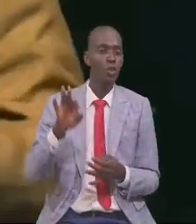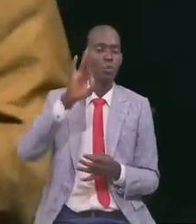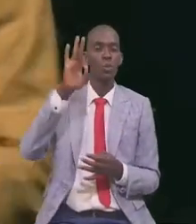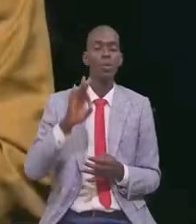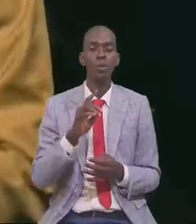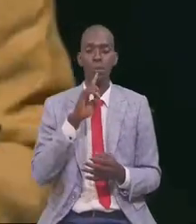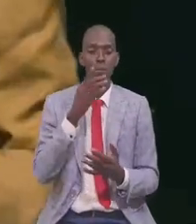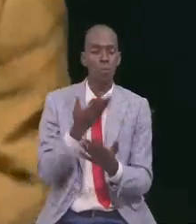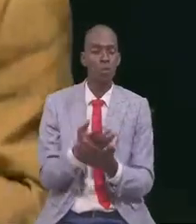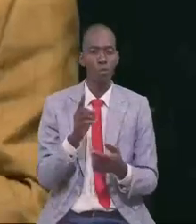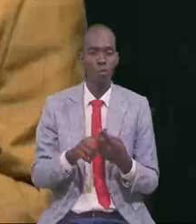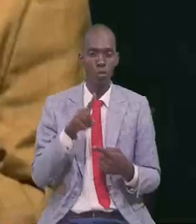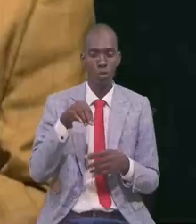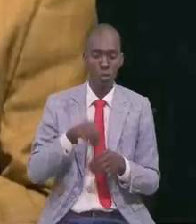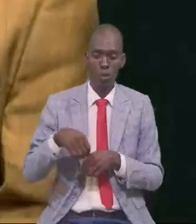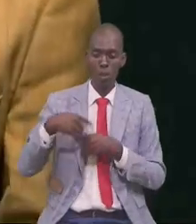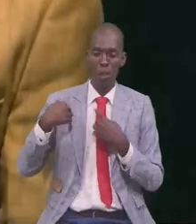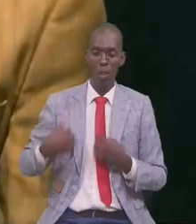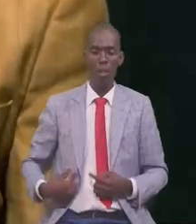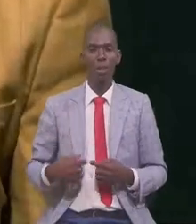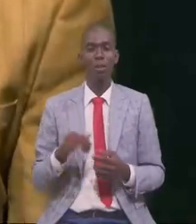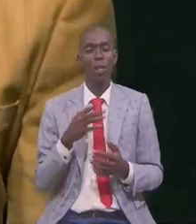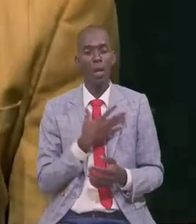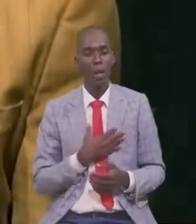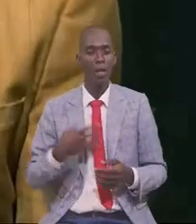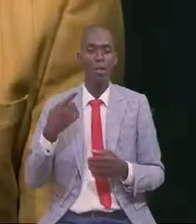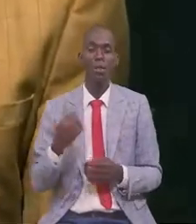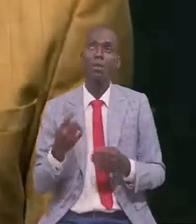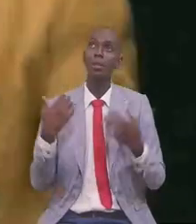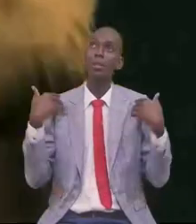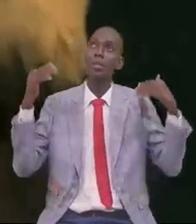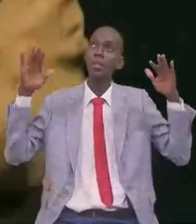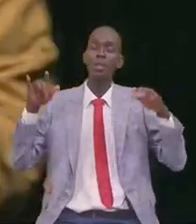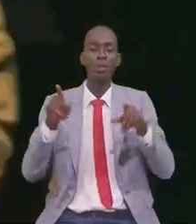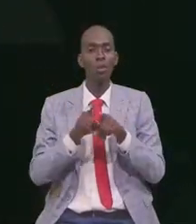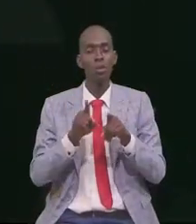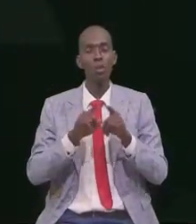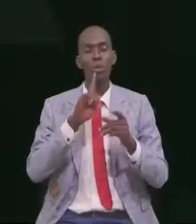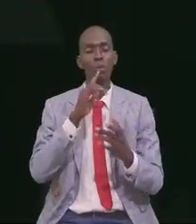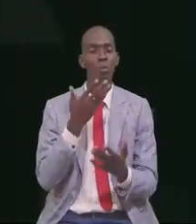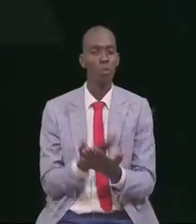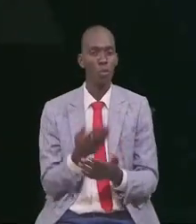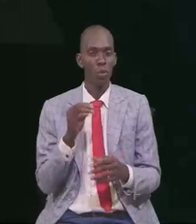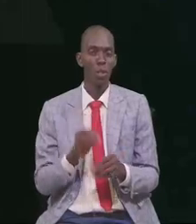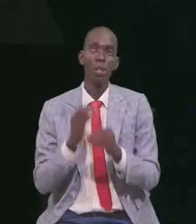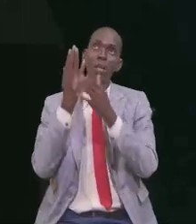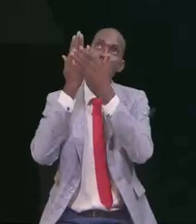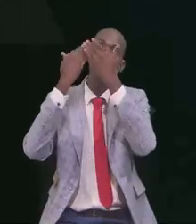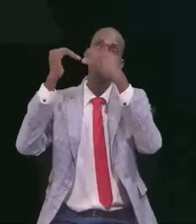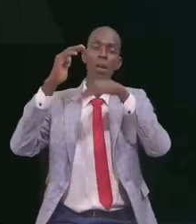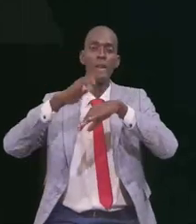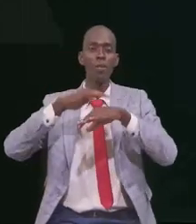dans ton cœur et les anges rendent témoignage là-bas au ciel. Ça, c'est la